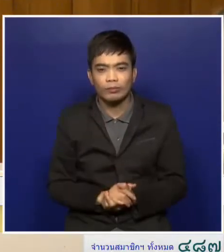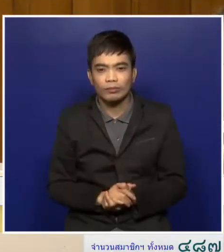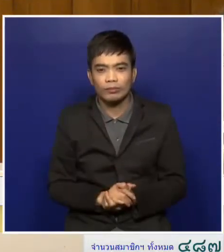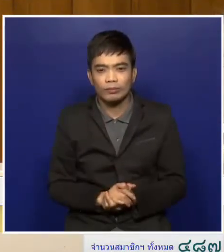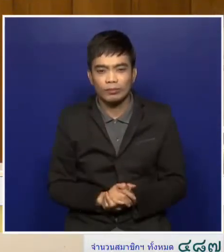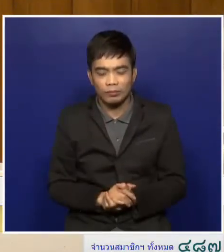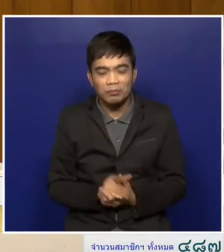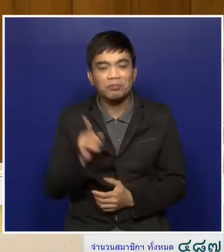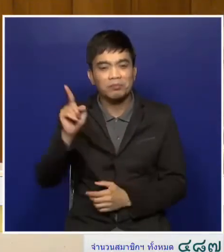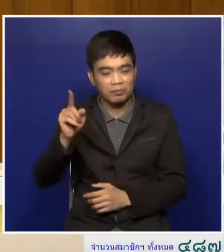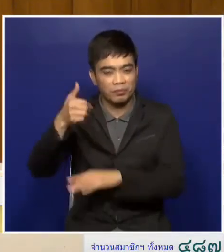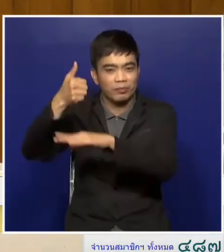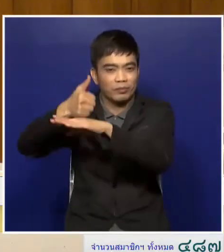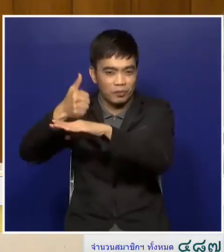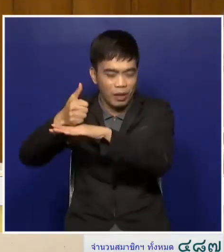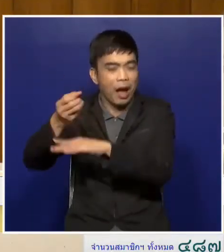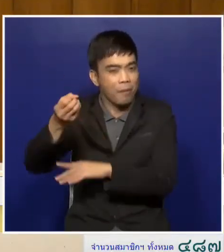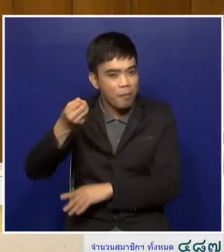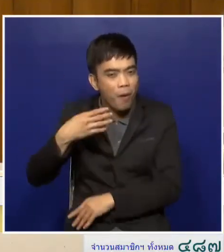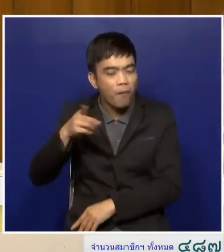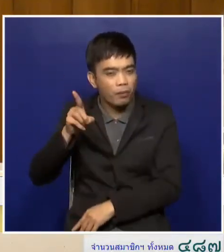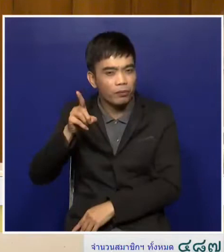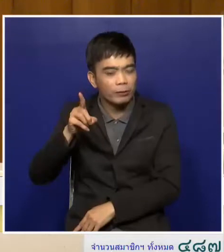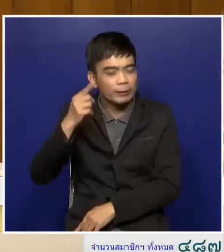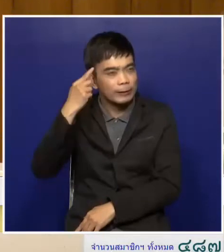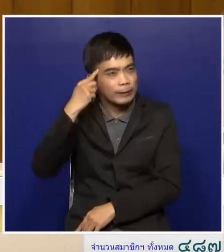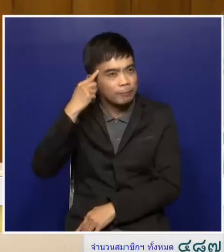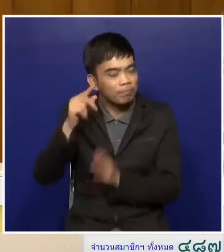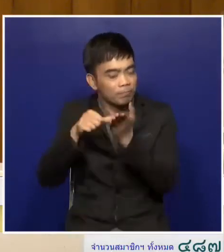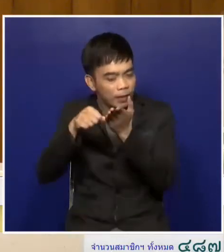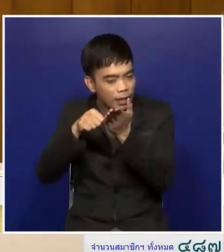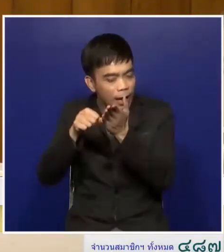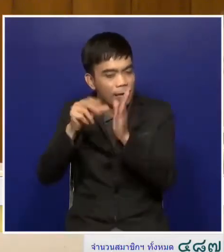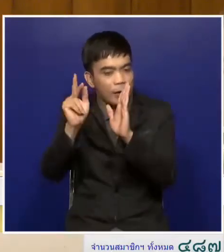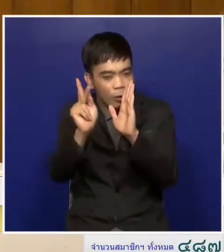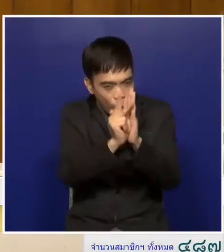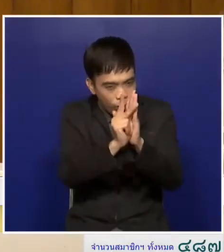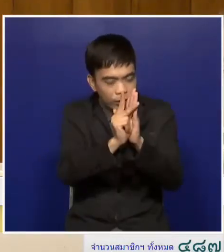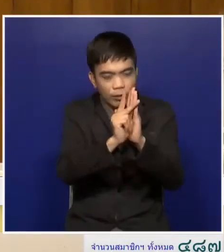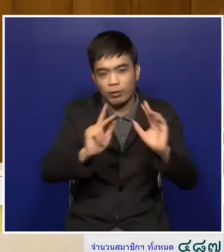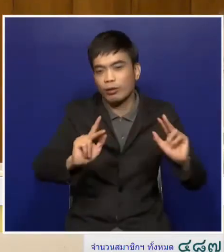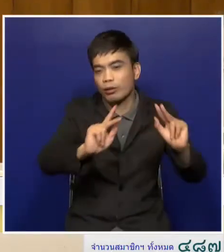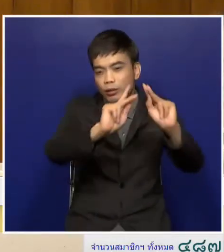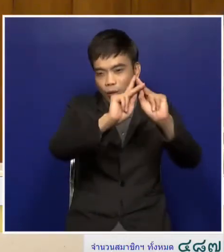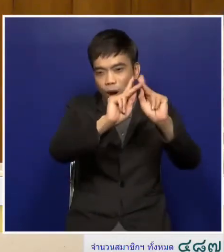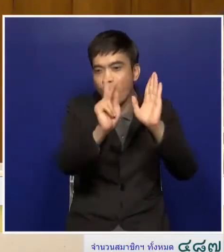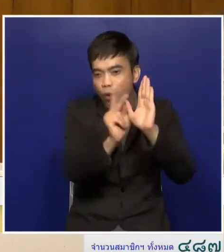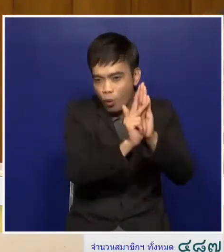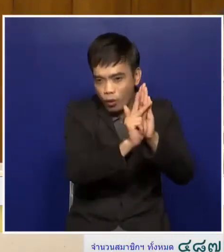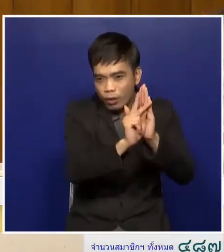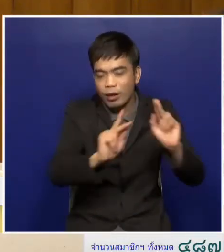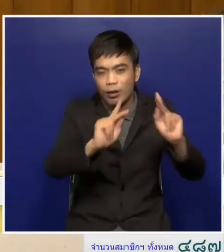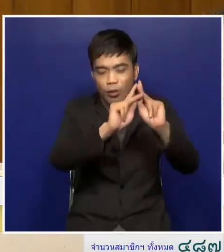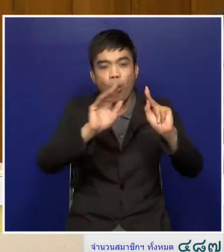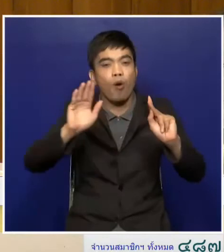ท่านก็ได้ทำการแก้ไขนะฮะ กฎกระสวง ซึงกฎกระสวงของกนชง